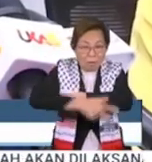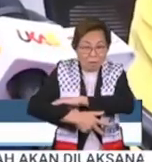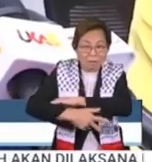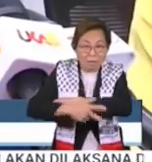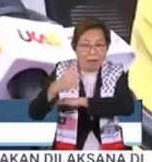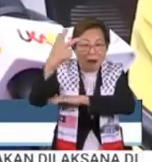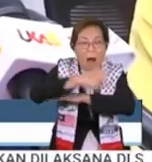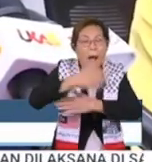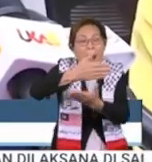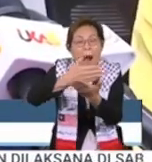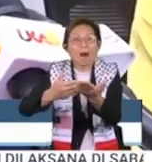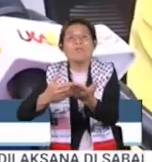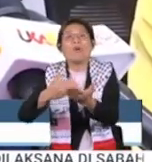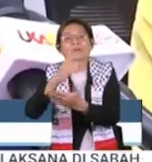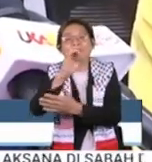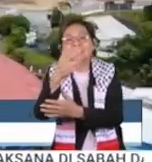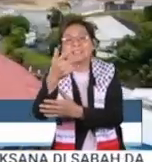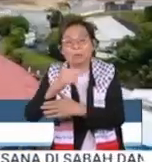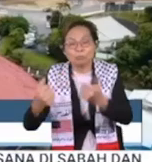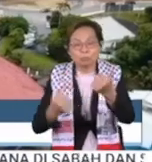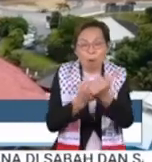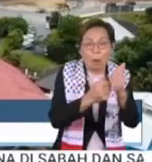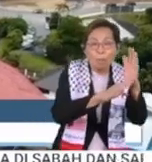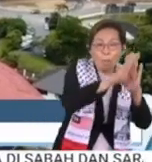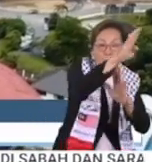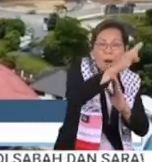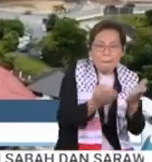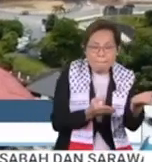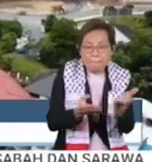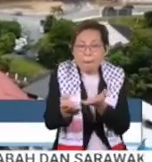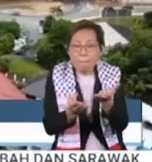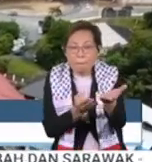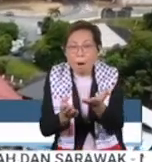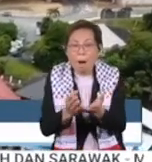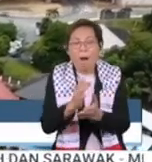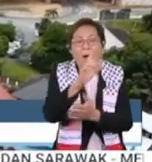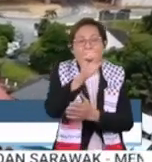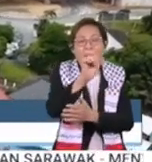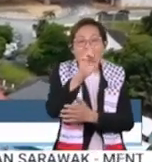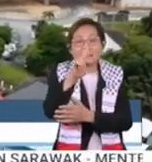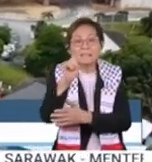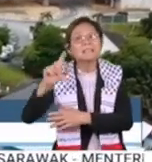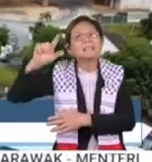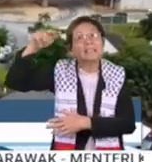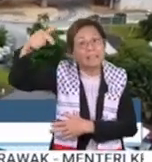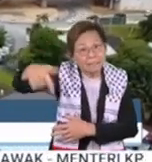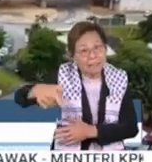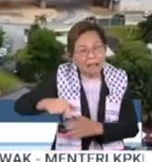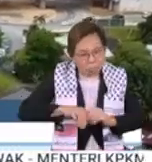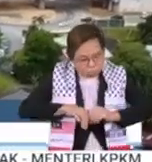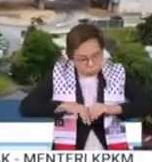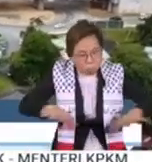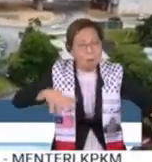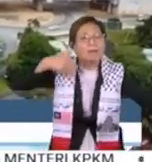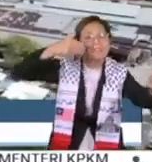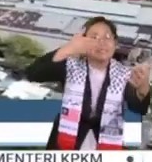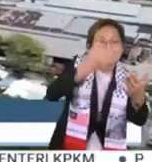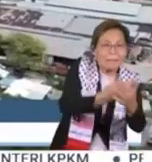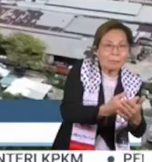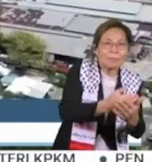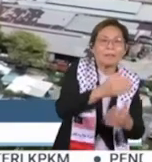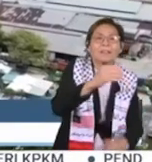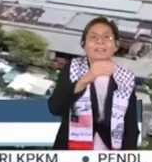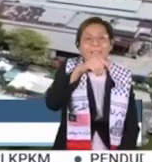of Serian. Bagi menyokong pembangunannya, perkhidmatan Autonomous Rapid Transit ART kelak akan diperluaskan sehingga ke